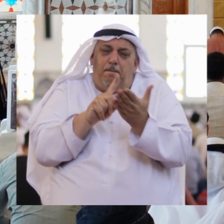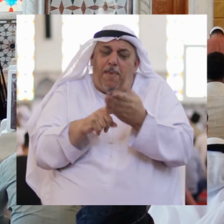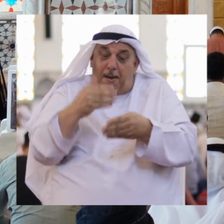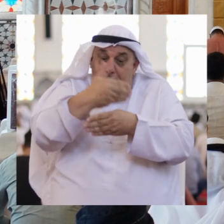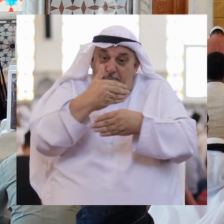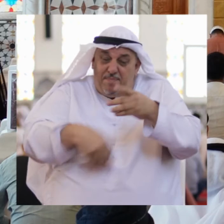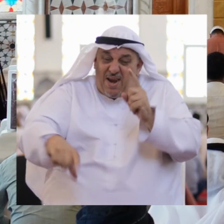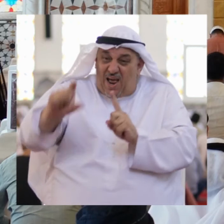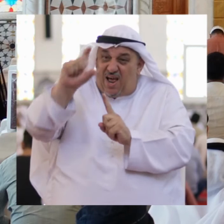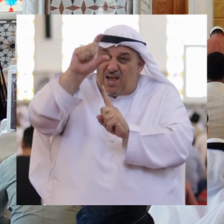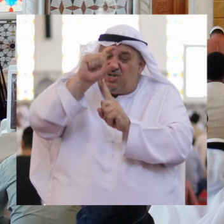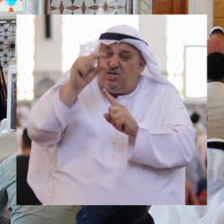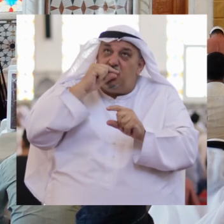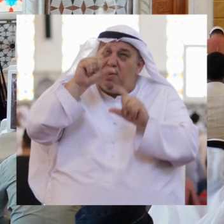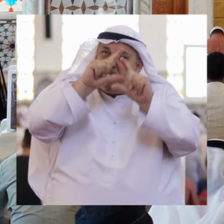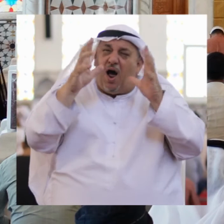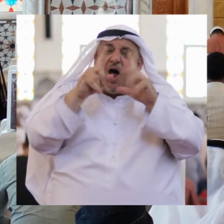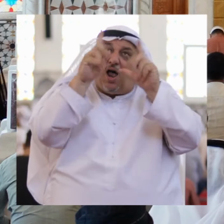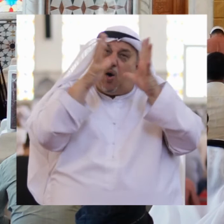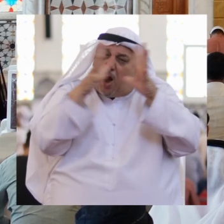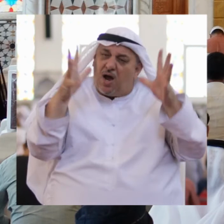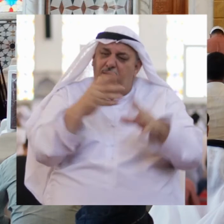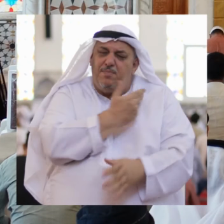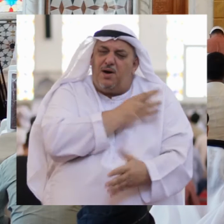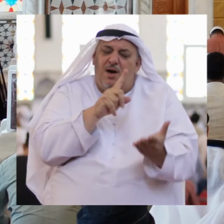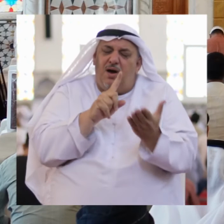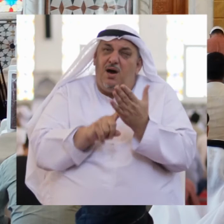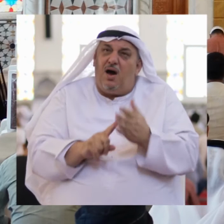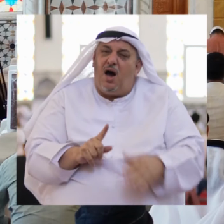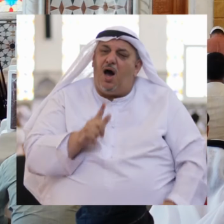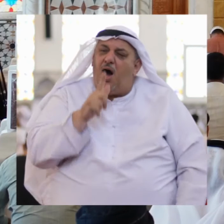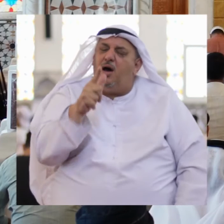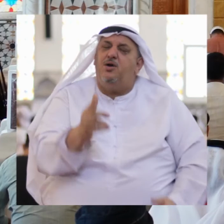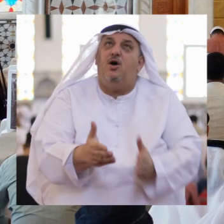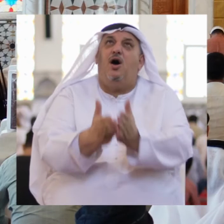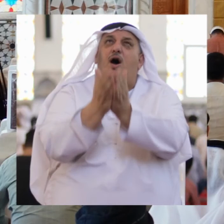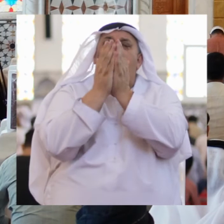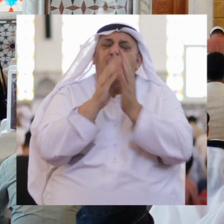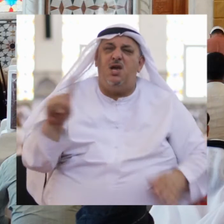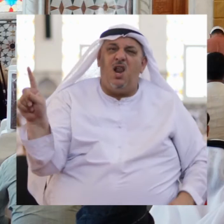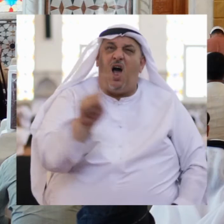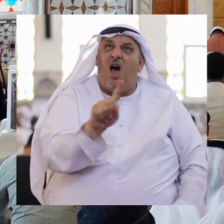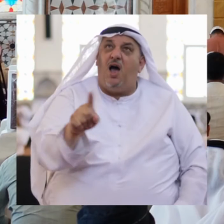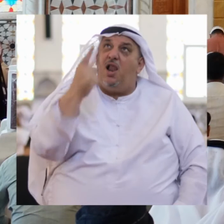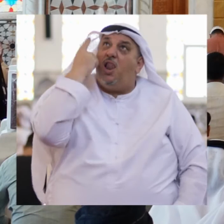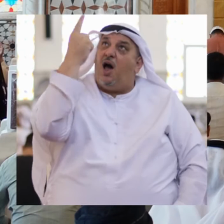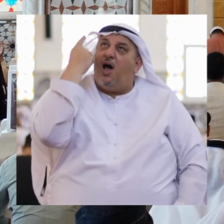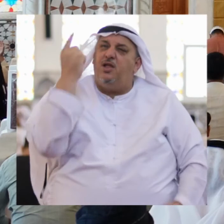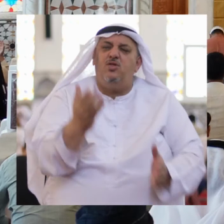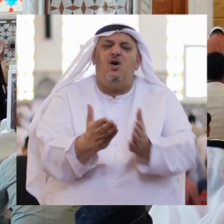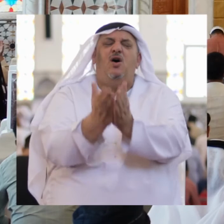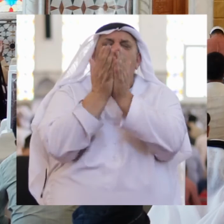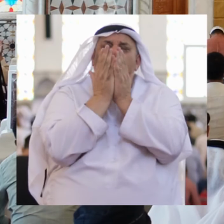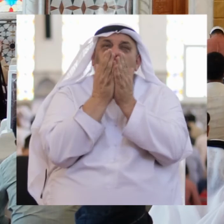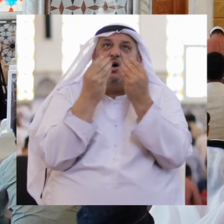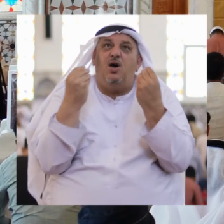فيه اسمه اللهم انت الله اه لا اله الا انت